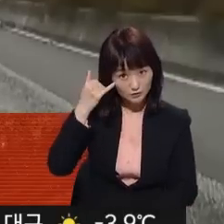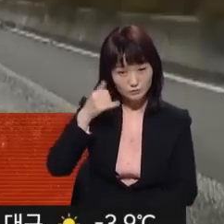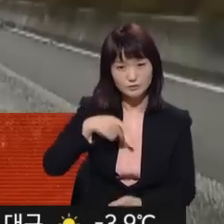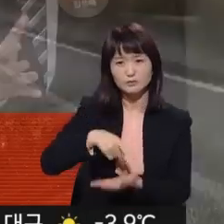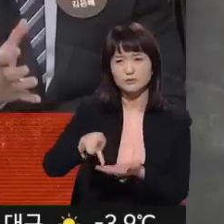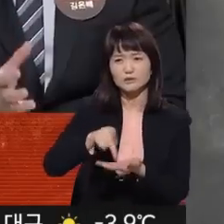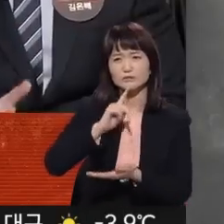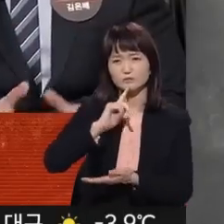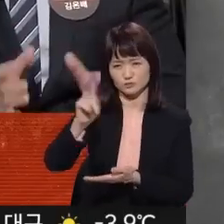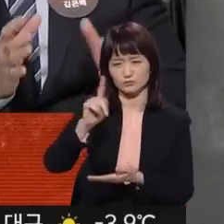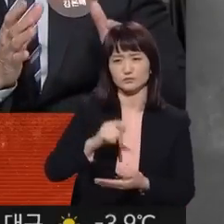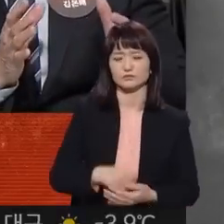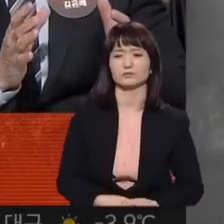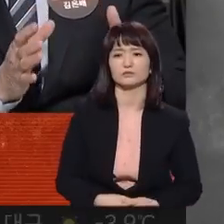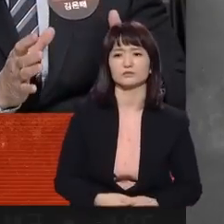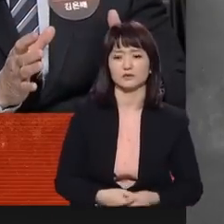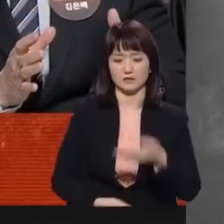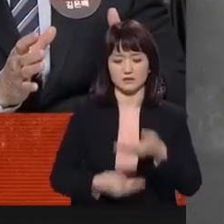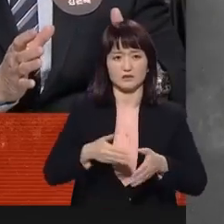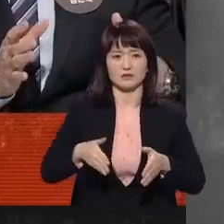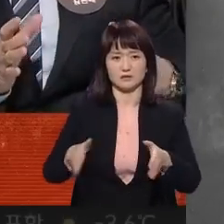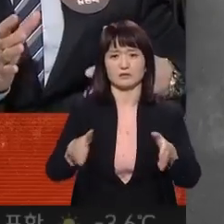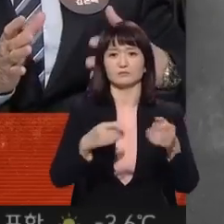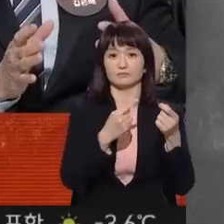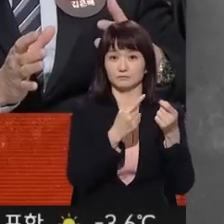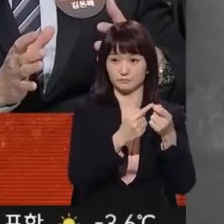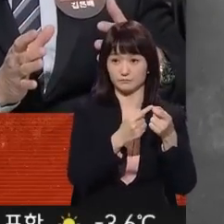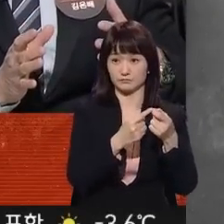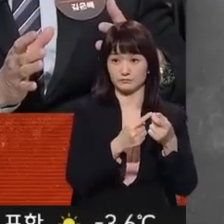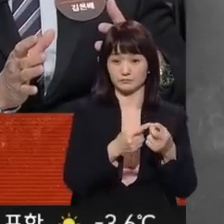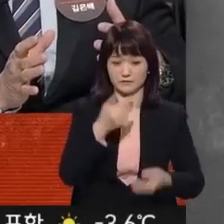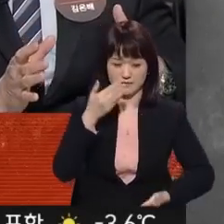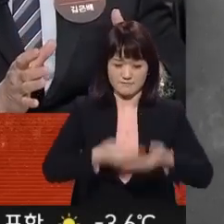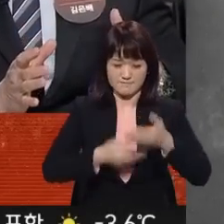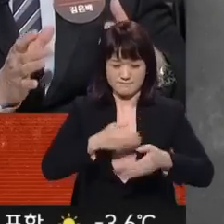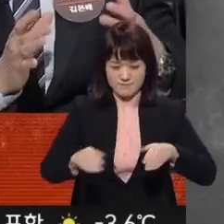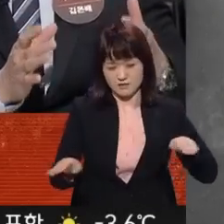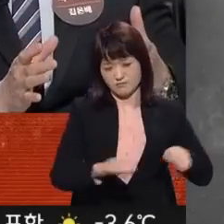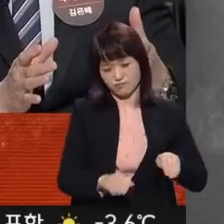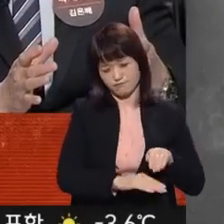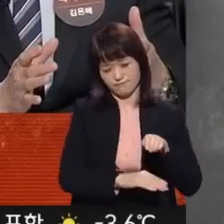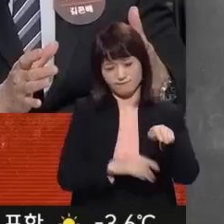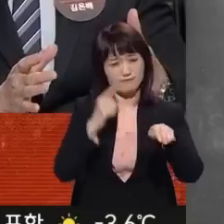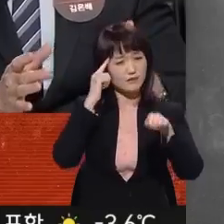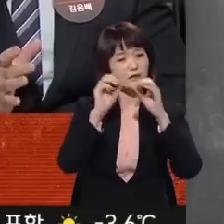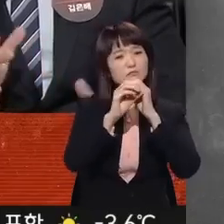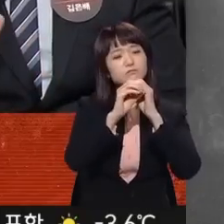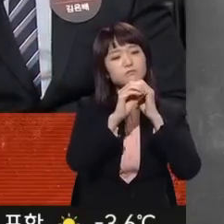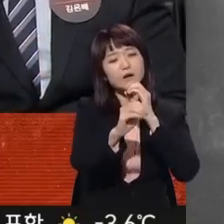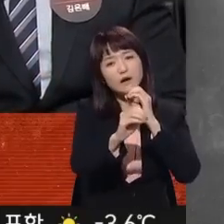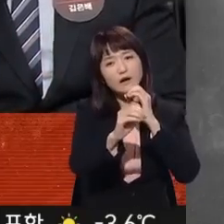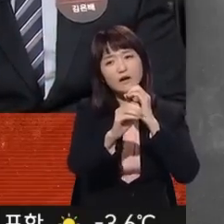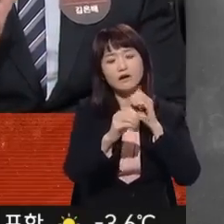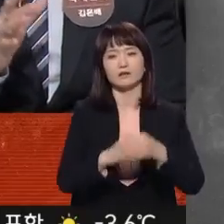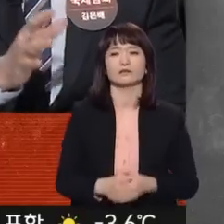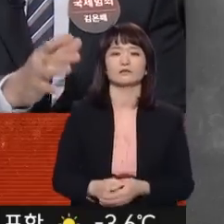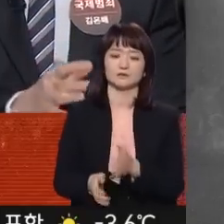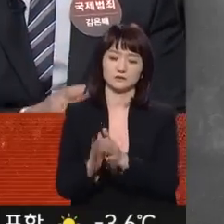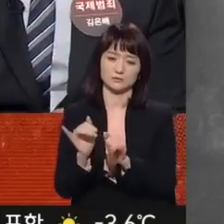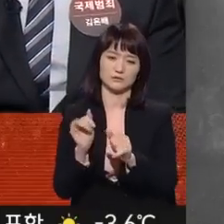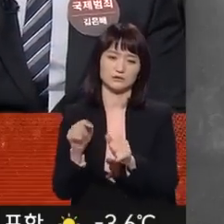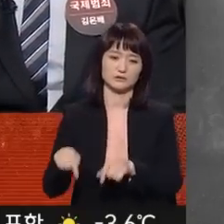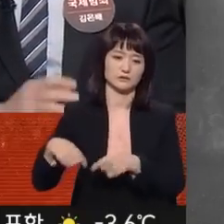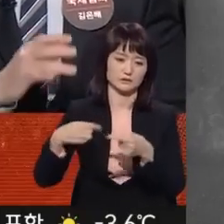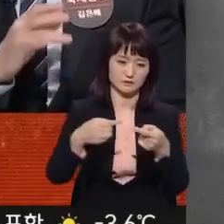어쨌든 저런 상황에서 고속도로 1차선은 고속으로 달리기 때문에 만약에 저분이 의식을 잃었는데 저도의 그 시민들이 도와줬지